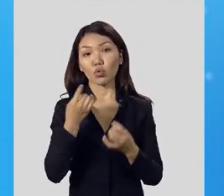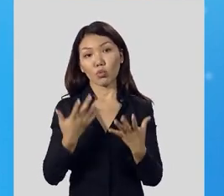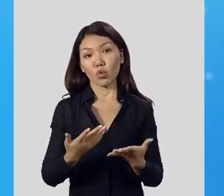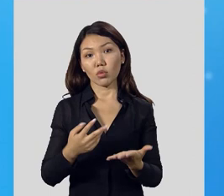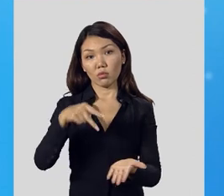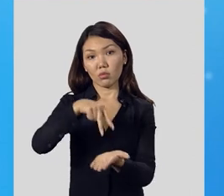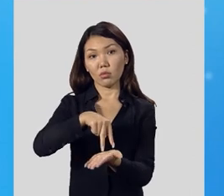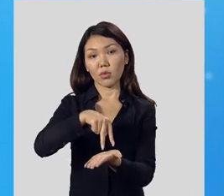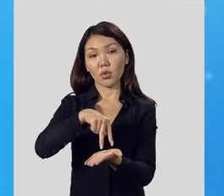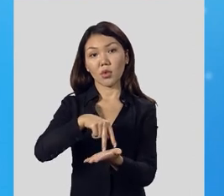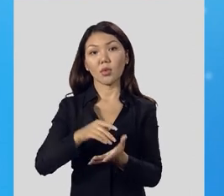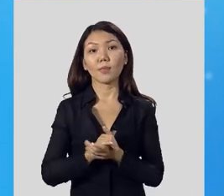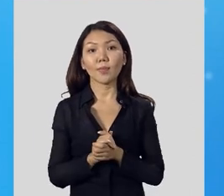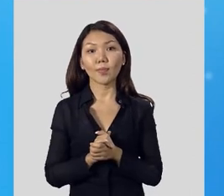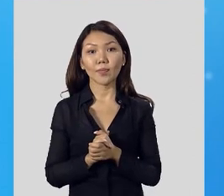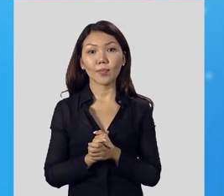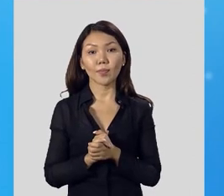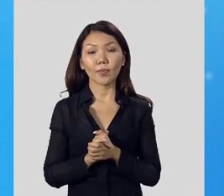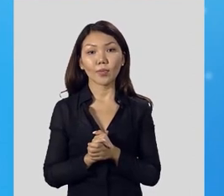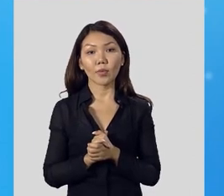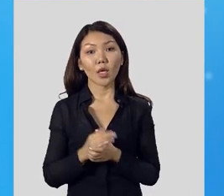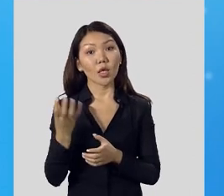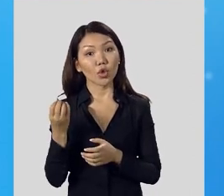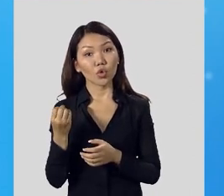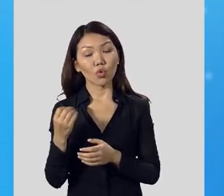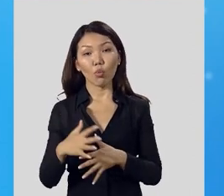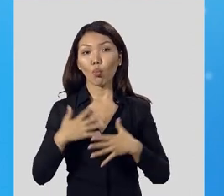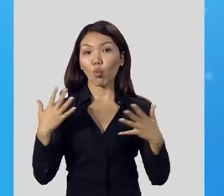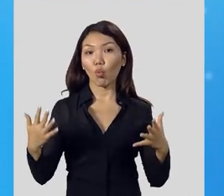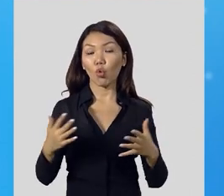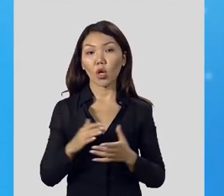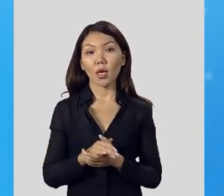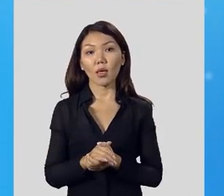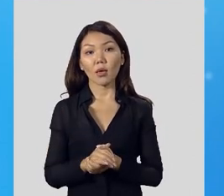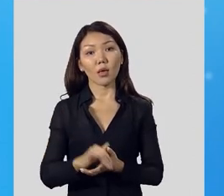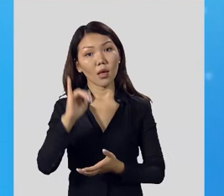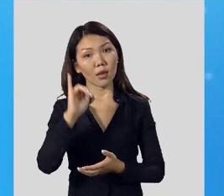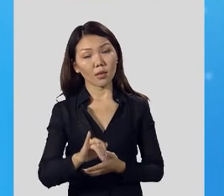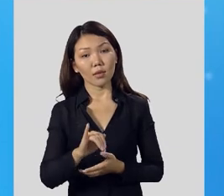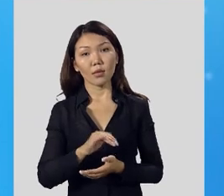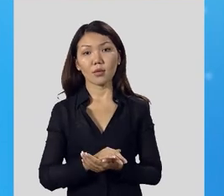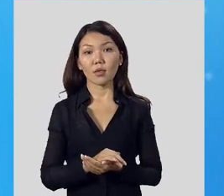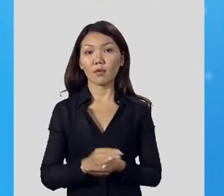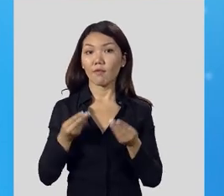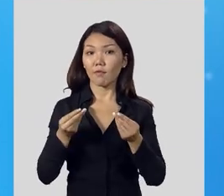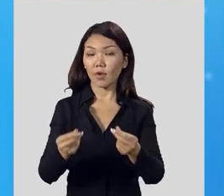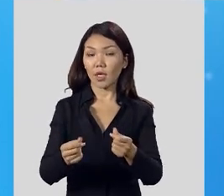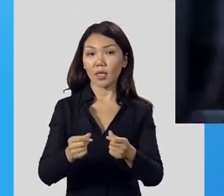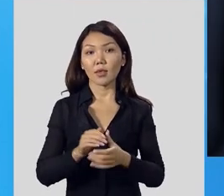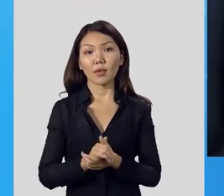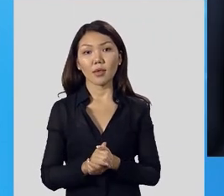просто держаться на ногах. Еще более отрицательное воздействие на нервную